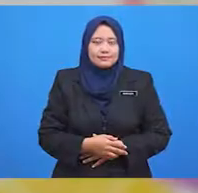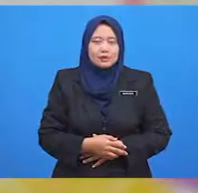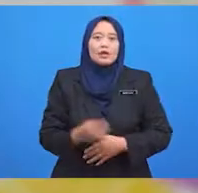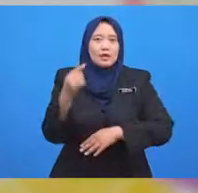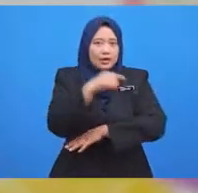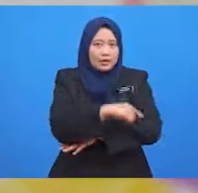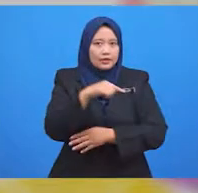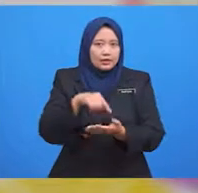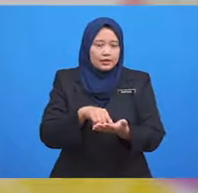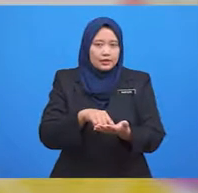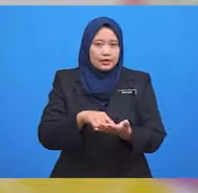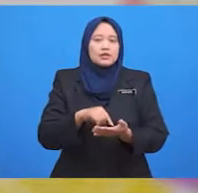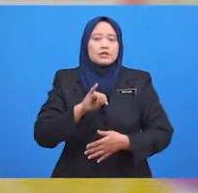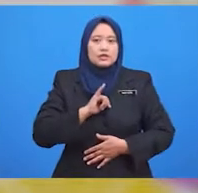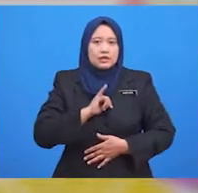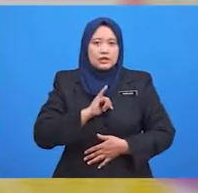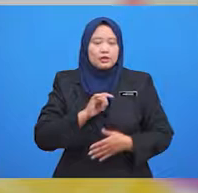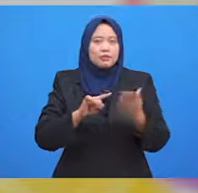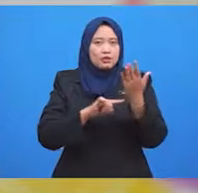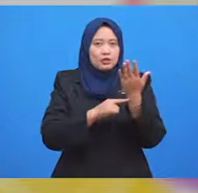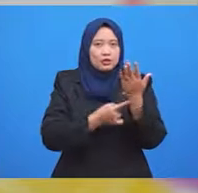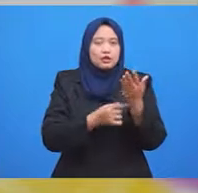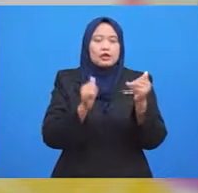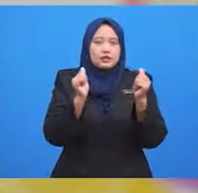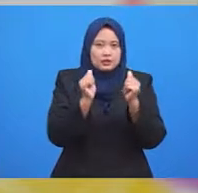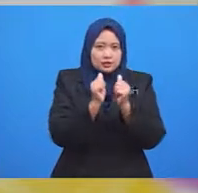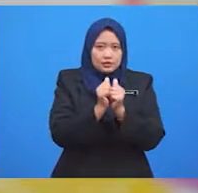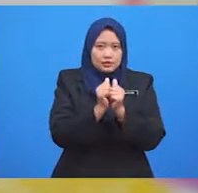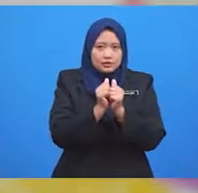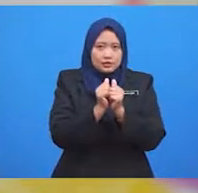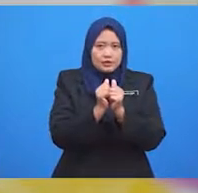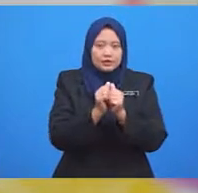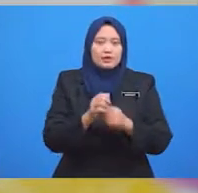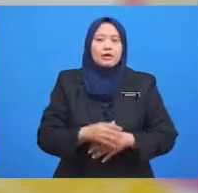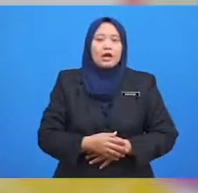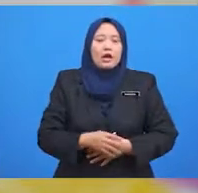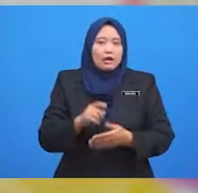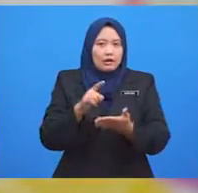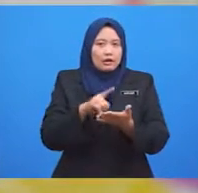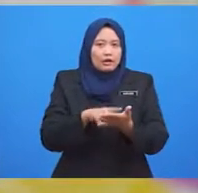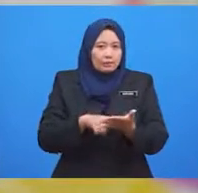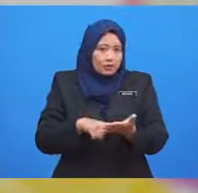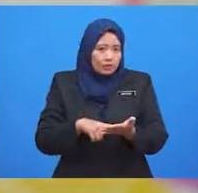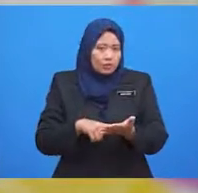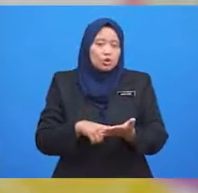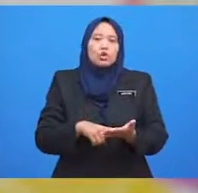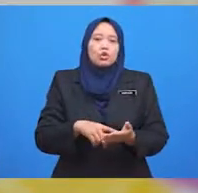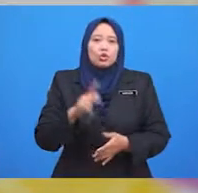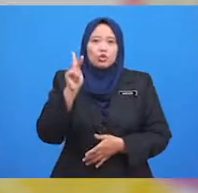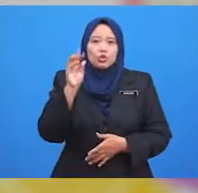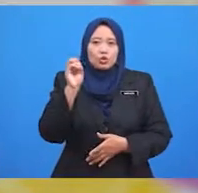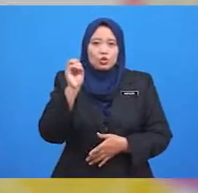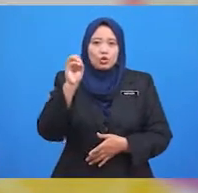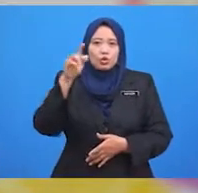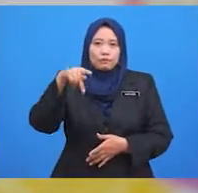Hari ini, saya nak memulakan dengan kompetensi Aesthetic Therapy Consultation. Apakah kompetensi unit untuk